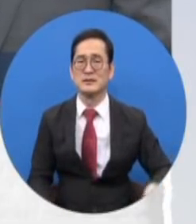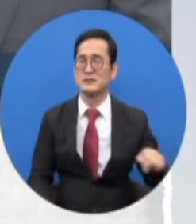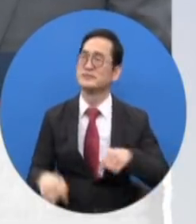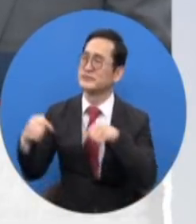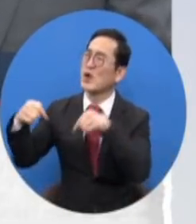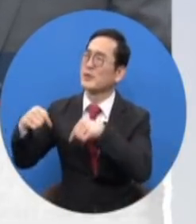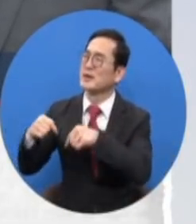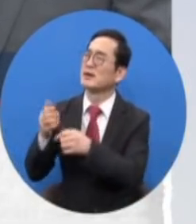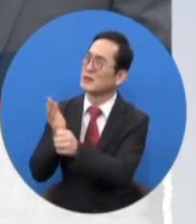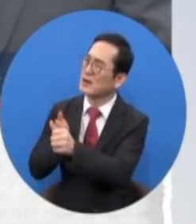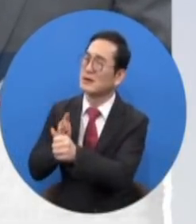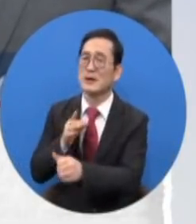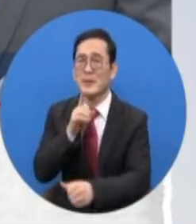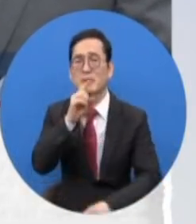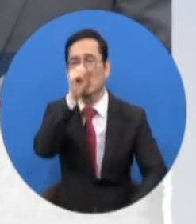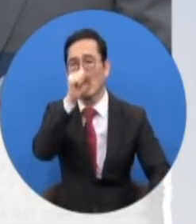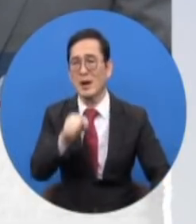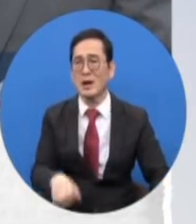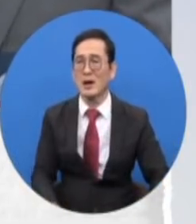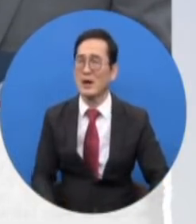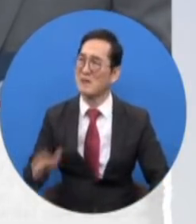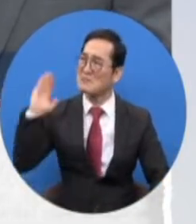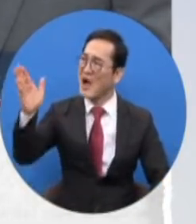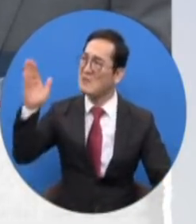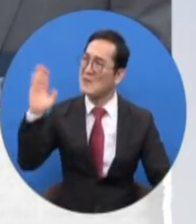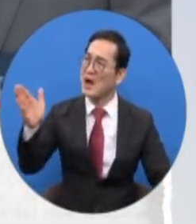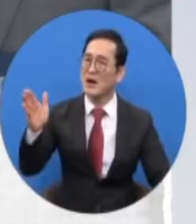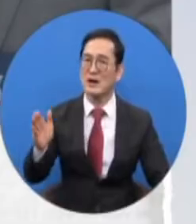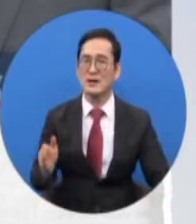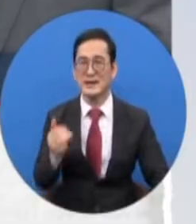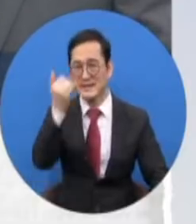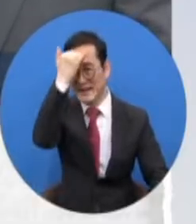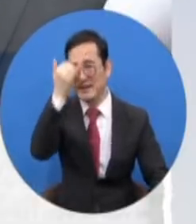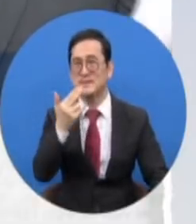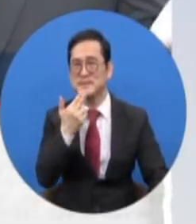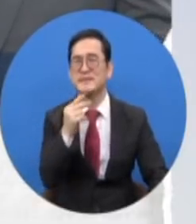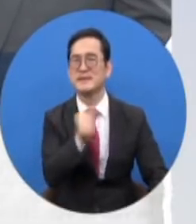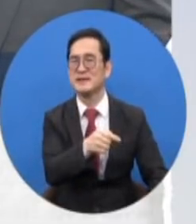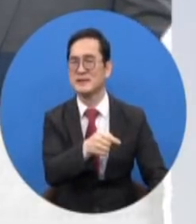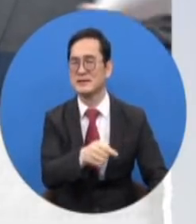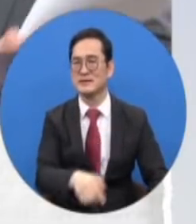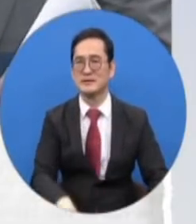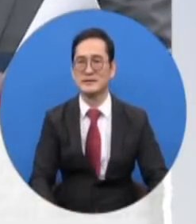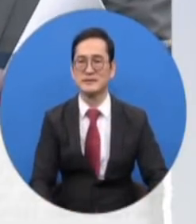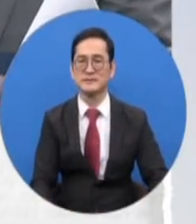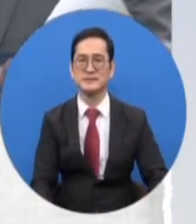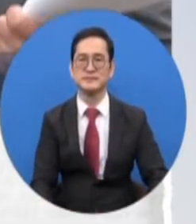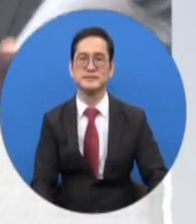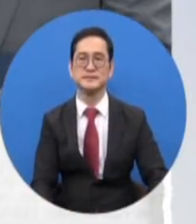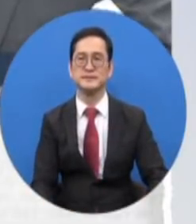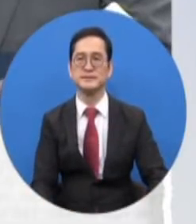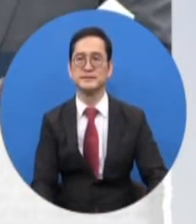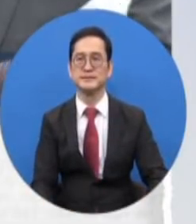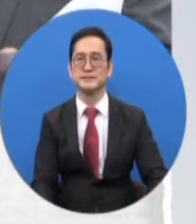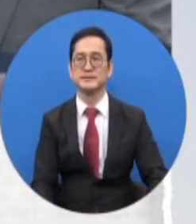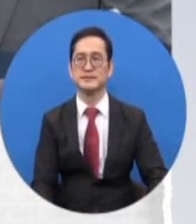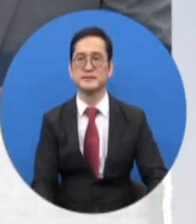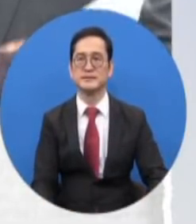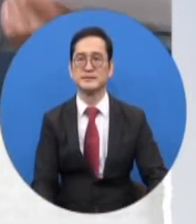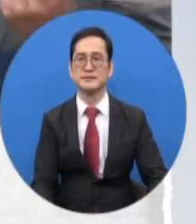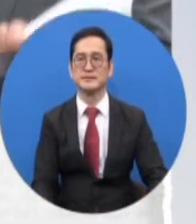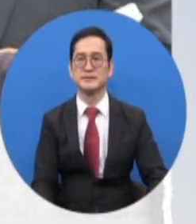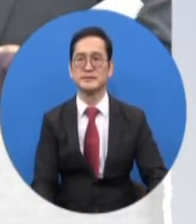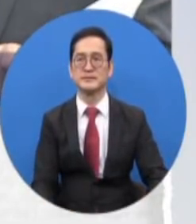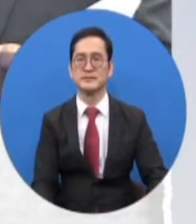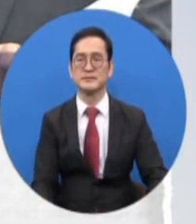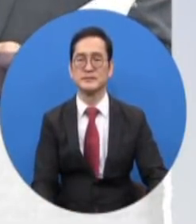그 인수위에서 요구할 때 당신들 그렇게 하지 마라라는 식으로 이야기를 했고 굉장히 운신의 폭을 좁혀놓은 상태에서 압박하는 그림이 되니까 예.